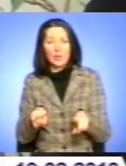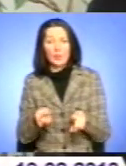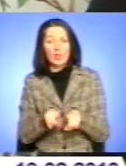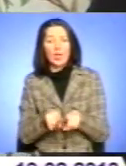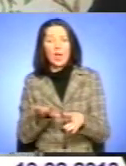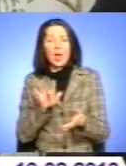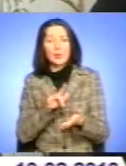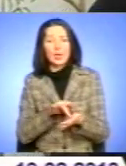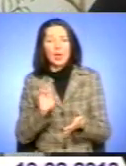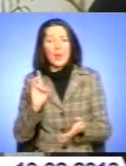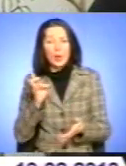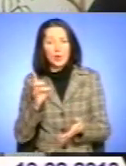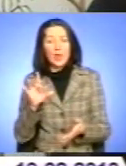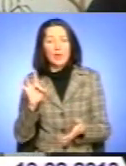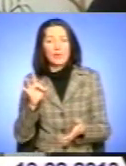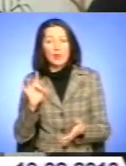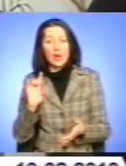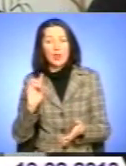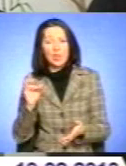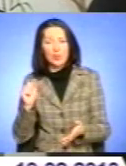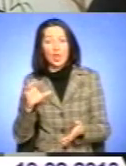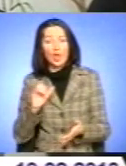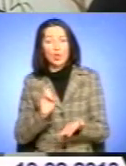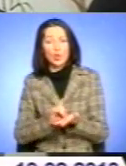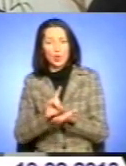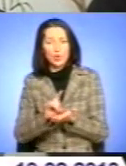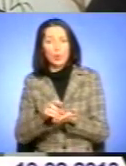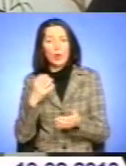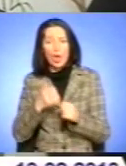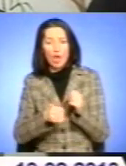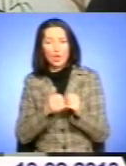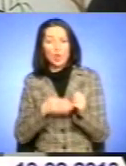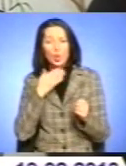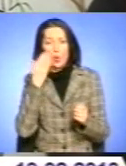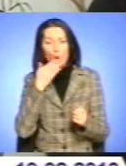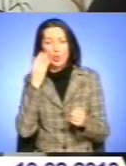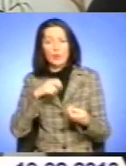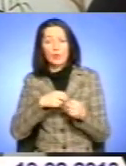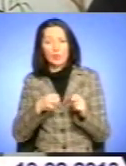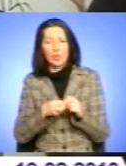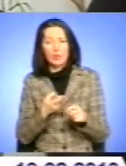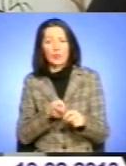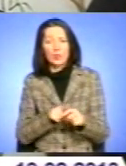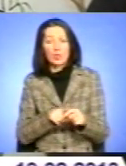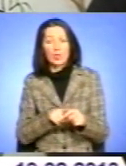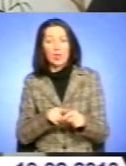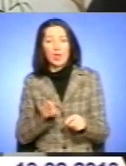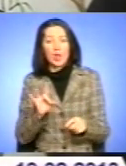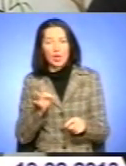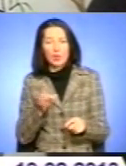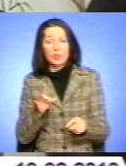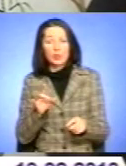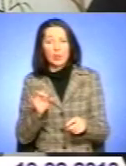містах, як Миколаїв, Рівне, Суми, Херсон, Ужгород, Івано-Франківськ, ці тарифи у розмірі 2 гривні вони